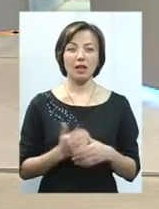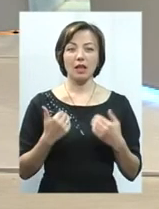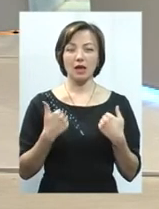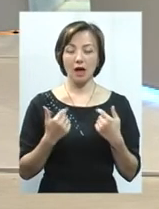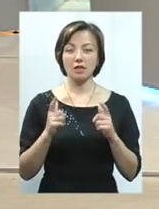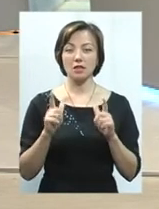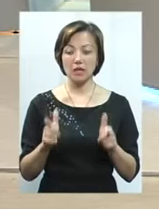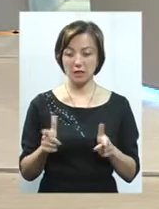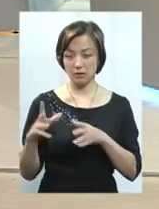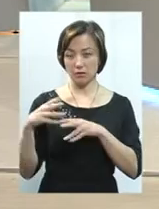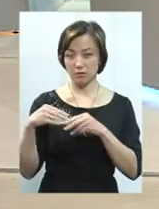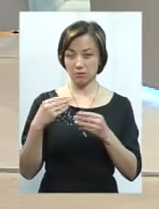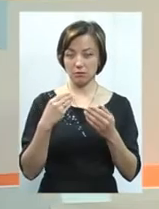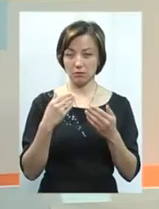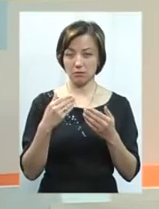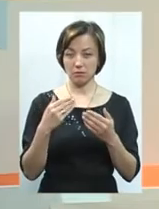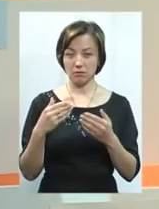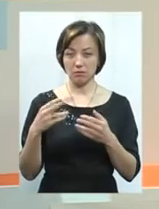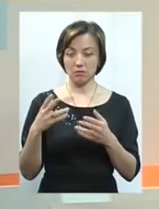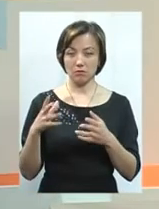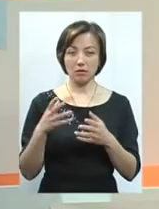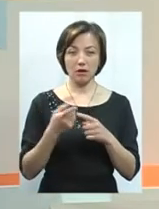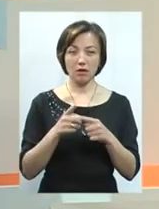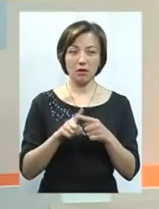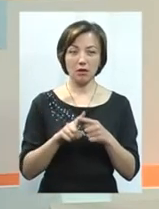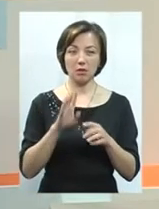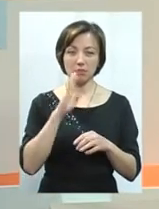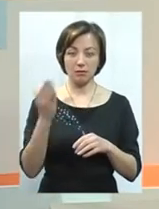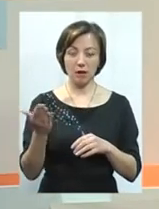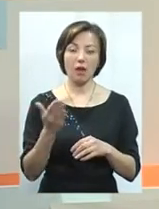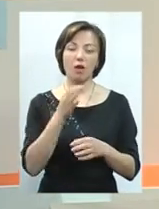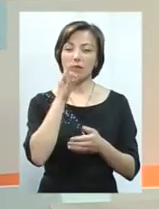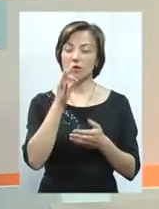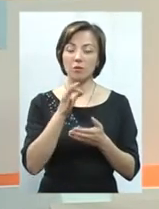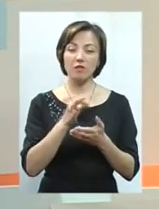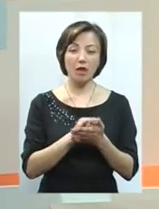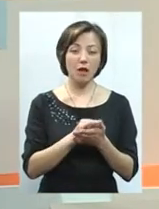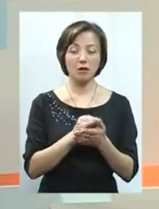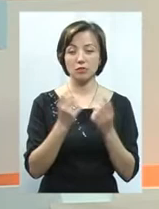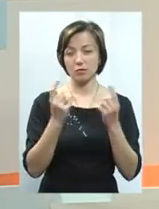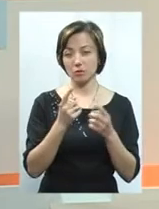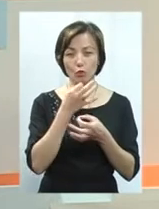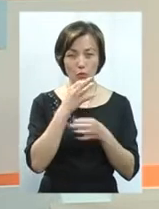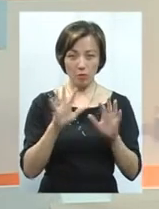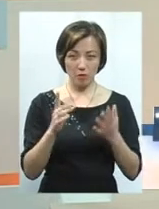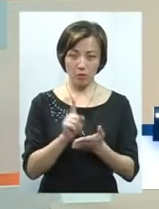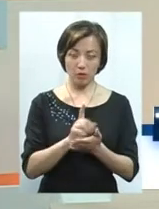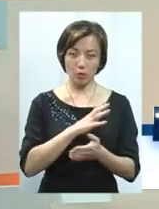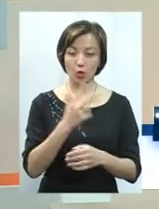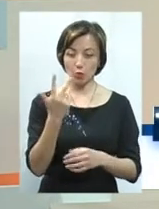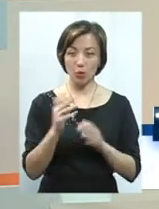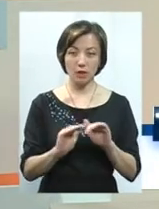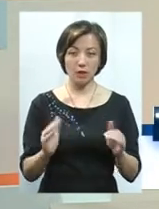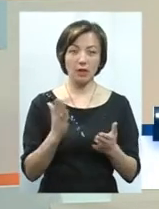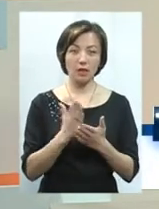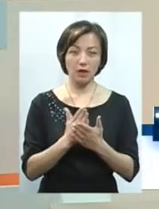що відповідальність має бути в будь-якому варіанті. Якщо от жінка запитує, в неї вже троє дітей,